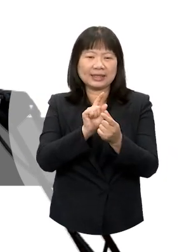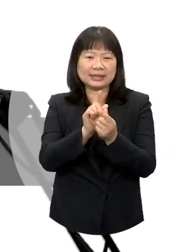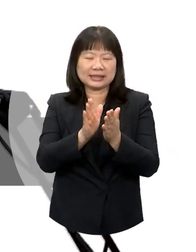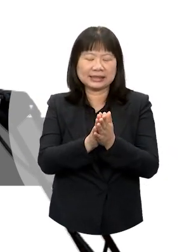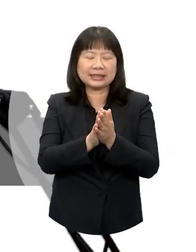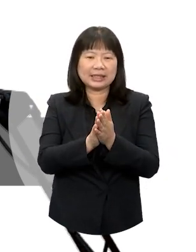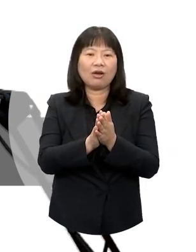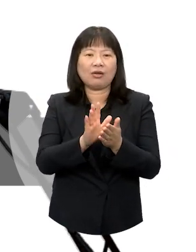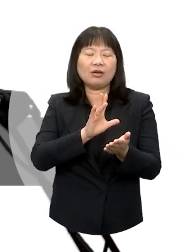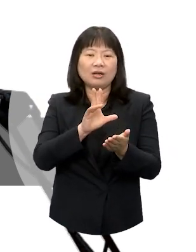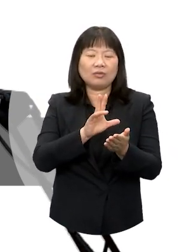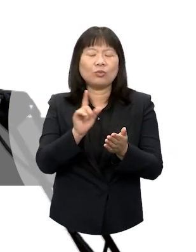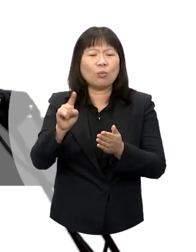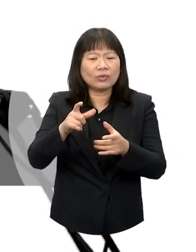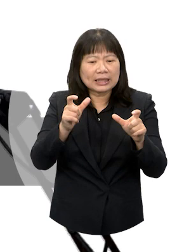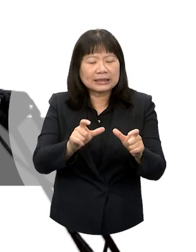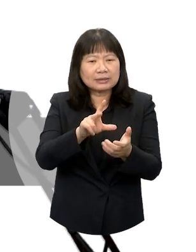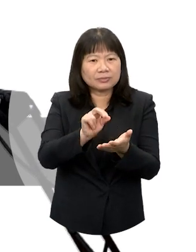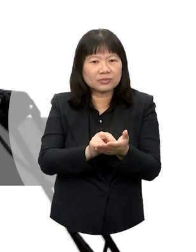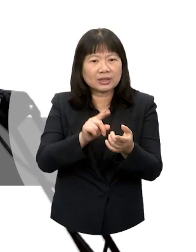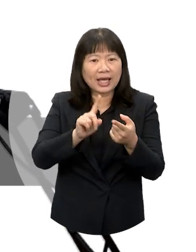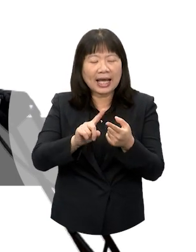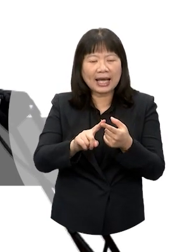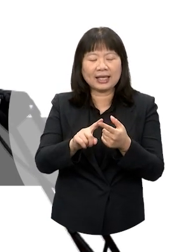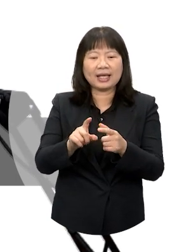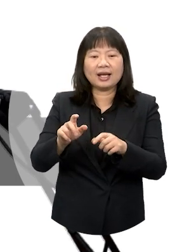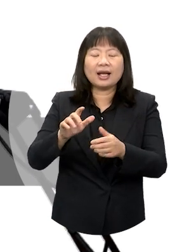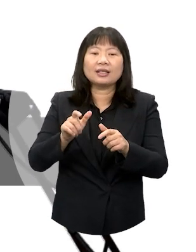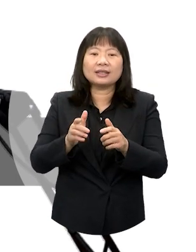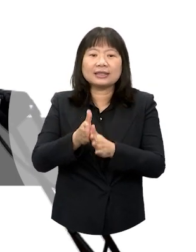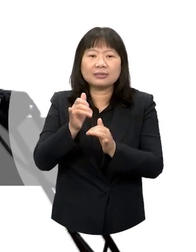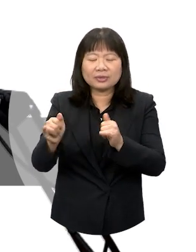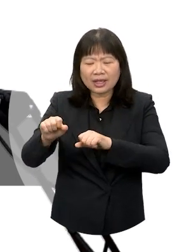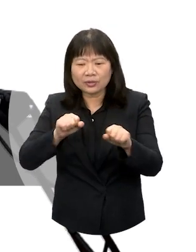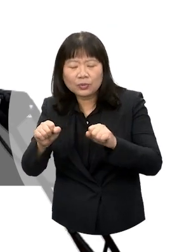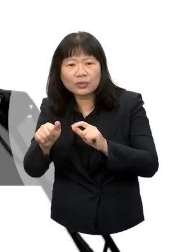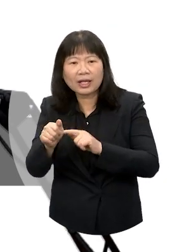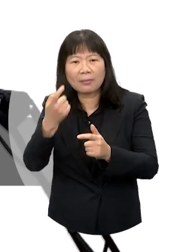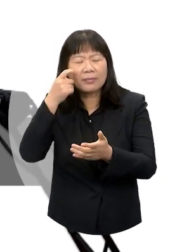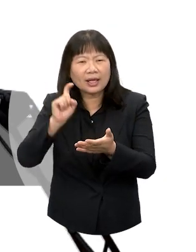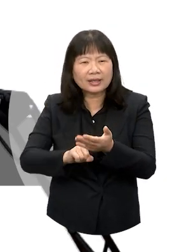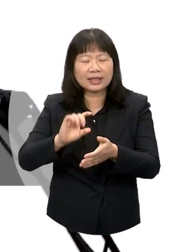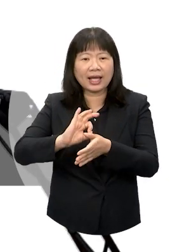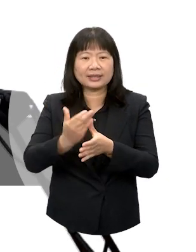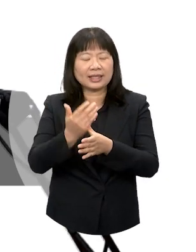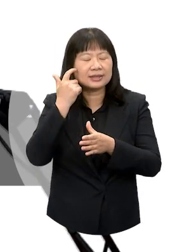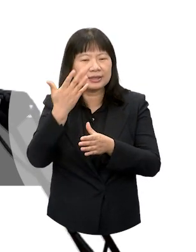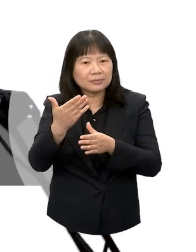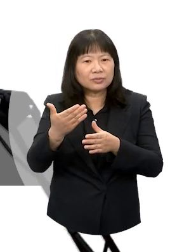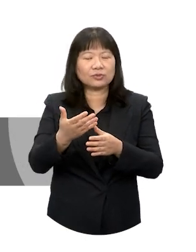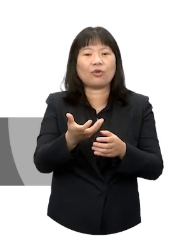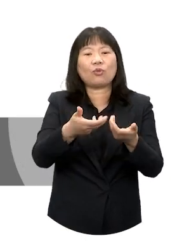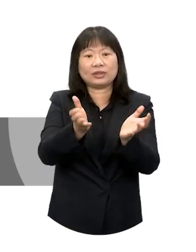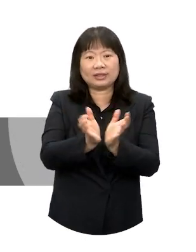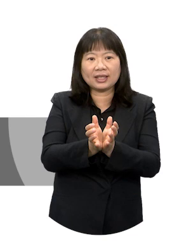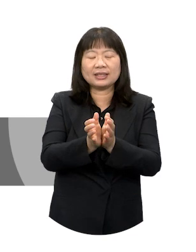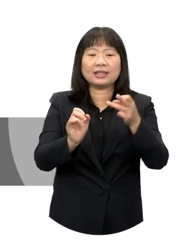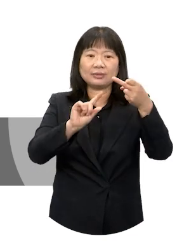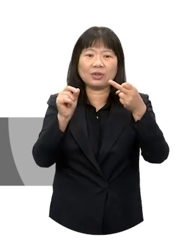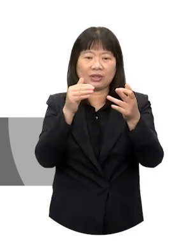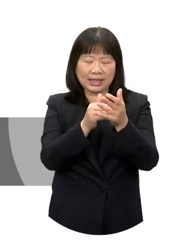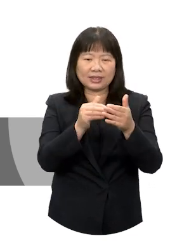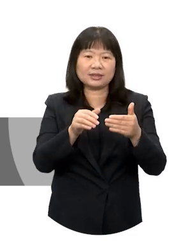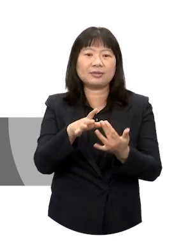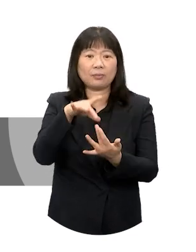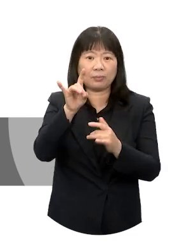도시의 의제와 시민활동가를 발굴하는 2021년 안양 질문원정대를 오는 12월까지 진행합니다. 시민들이